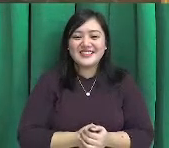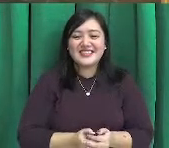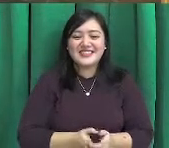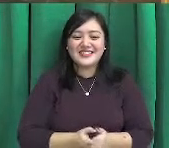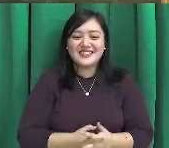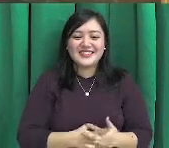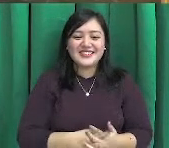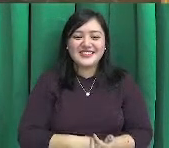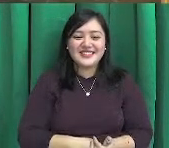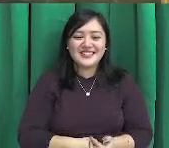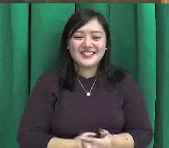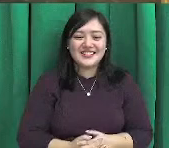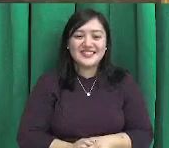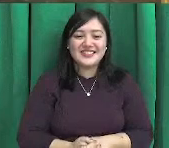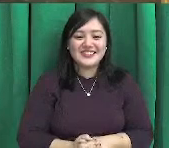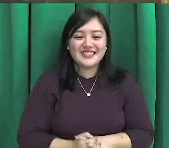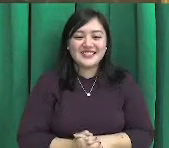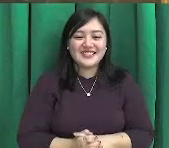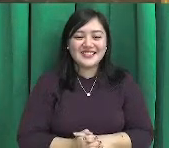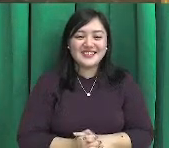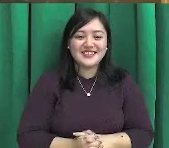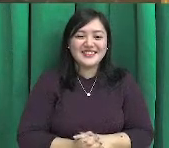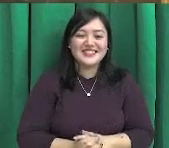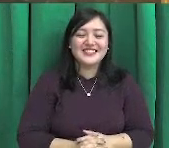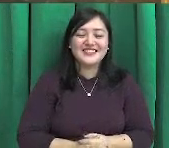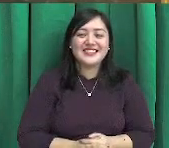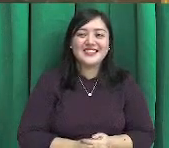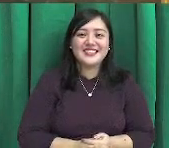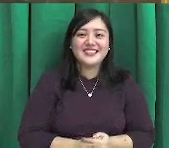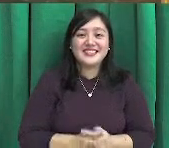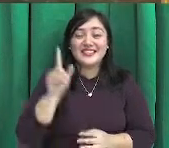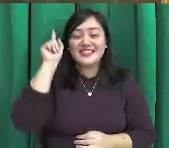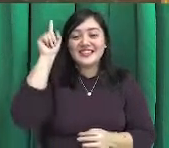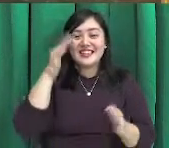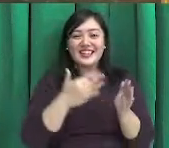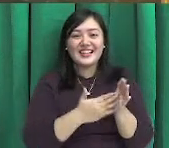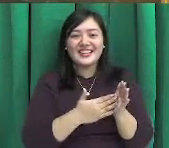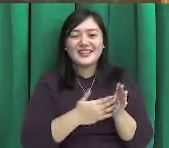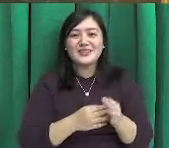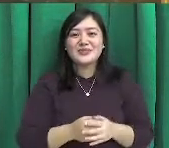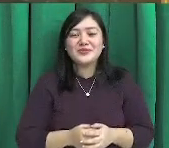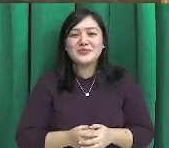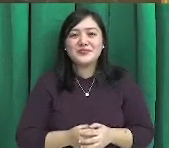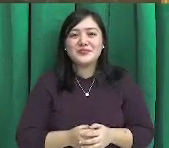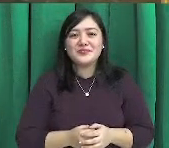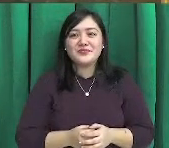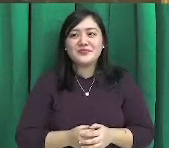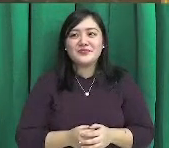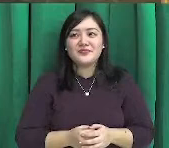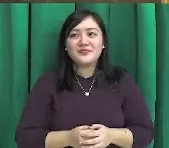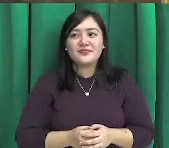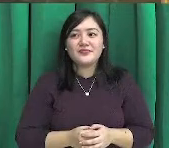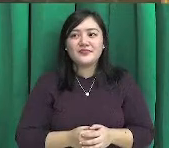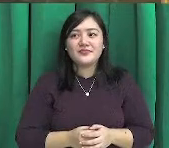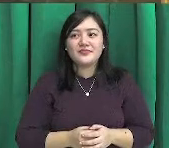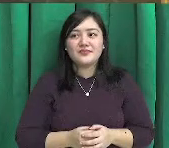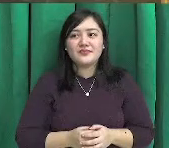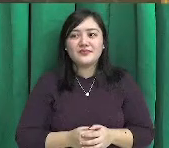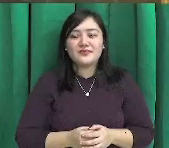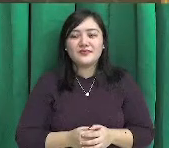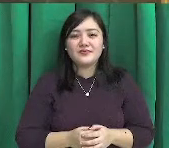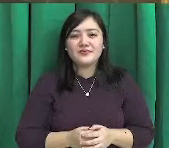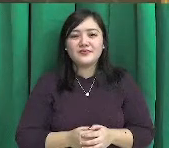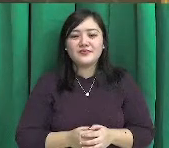tumatawa. Marami naman palang tumatawa. Go ahead, Nina, go ahead. Yung tanong po ninyo, Pastor, kung naranasan ko yung pait, ay yung mga